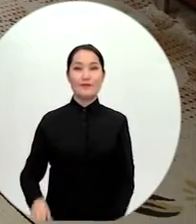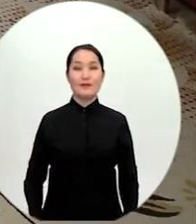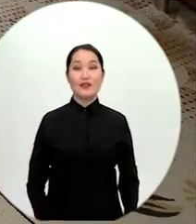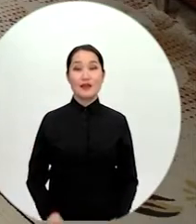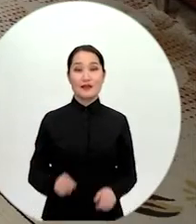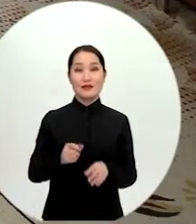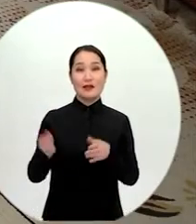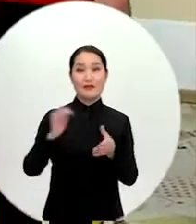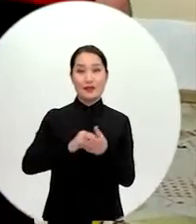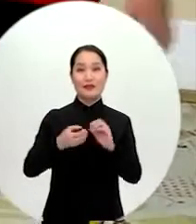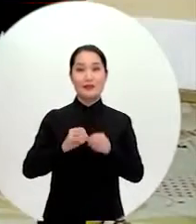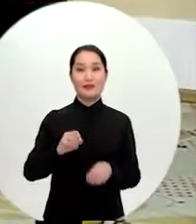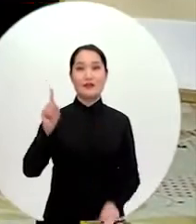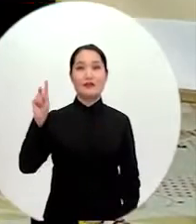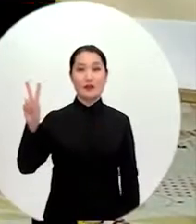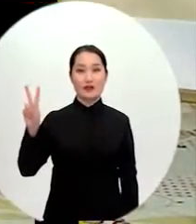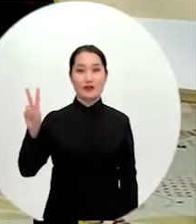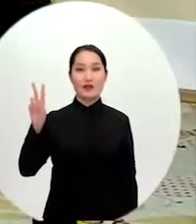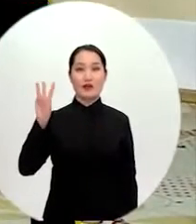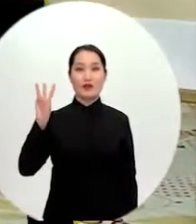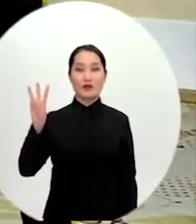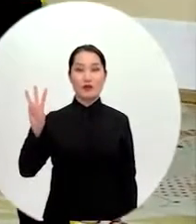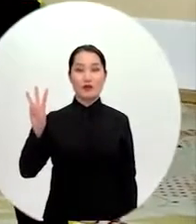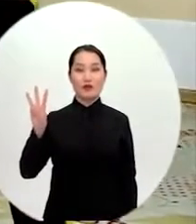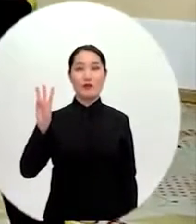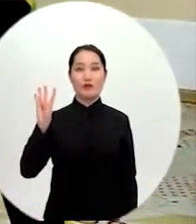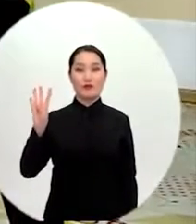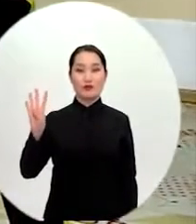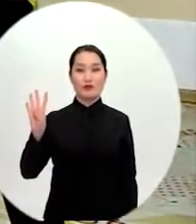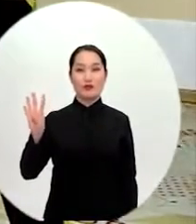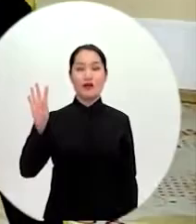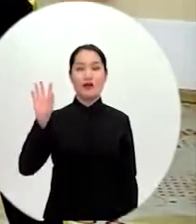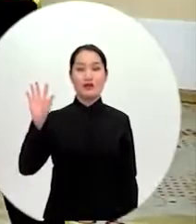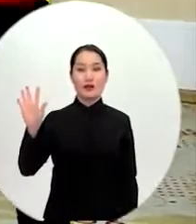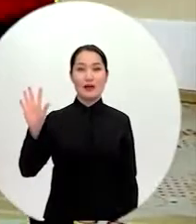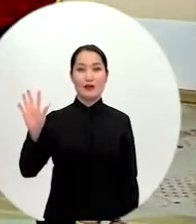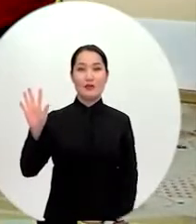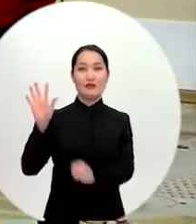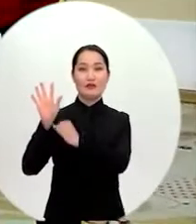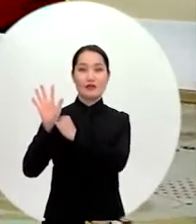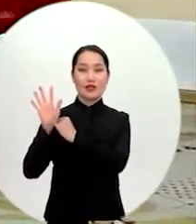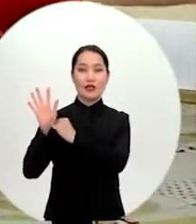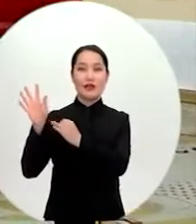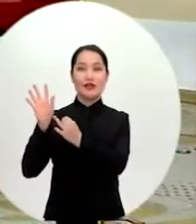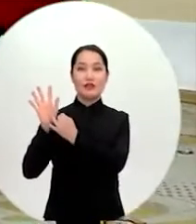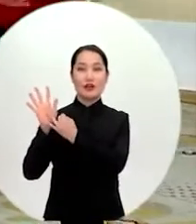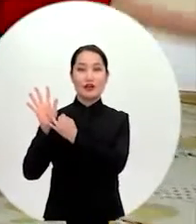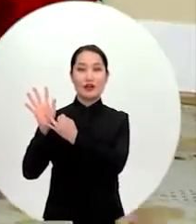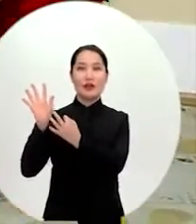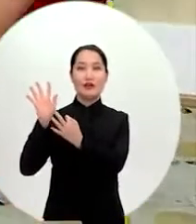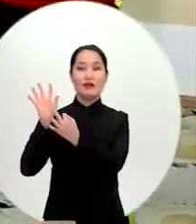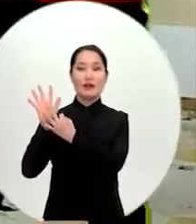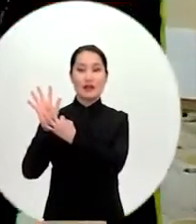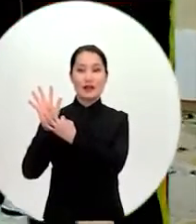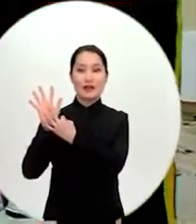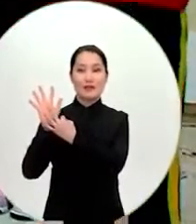8 давтаад хий 1 2 3 4 5 6